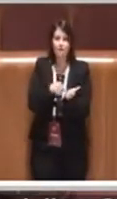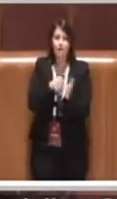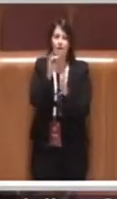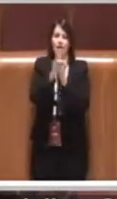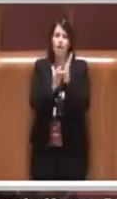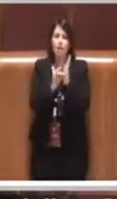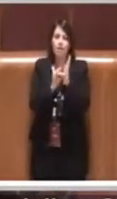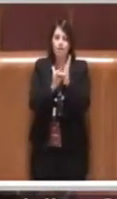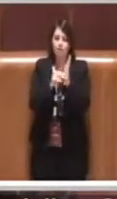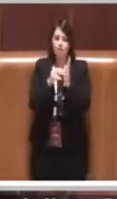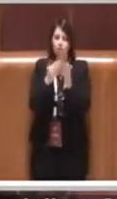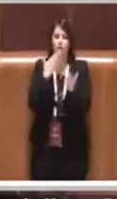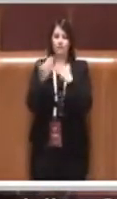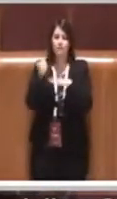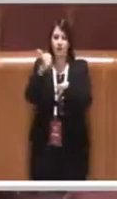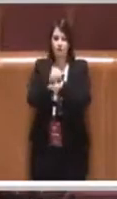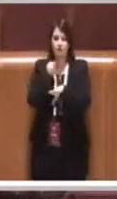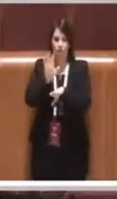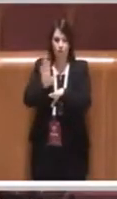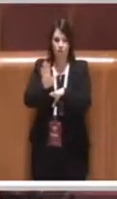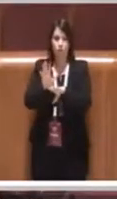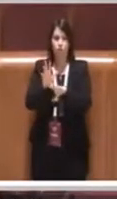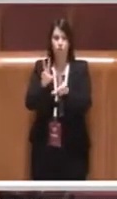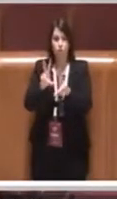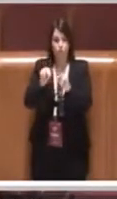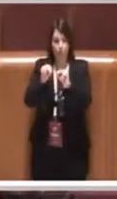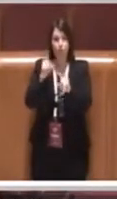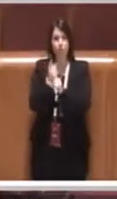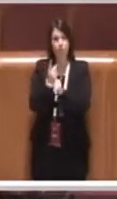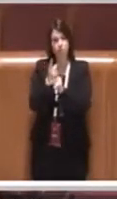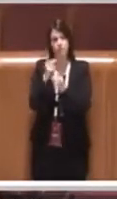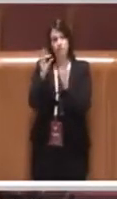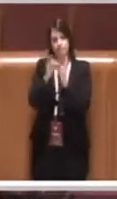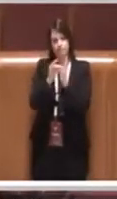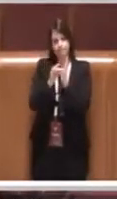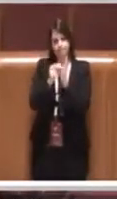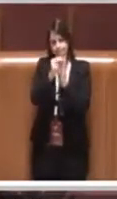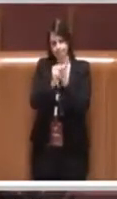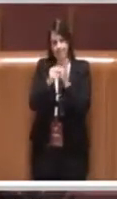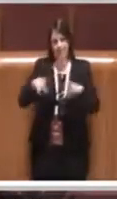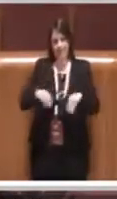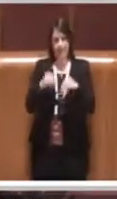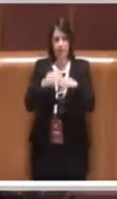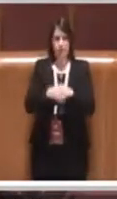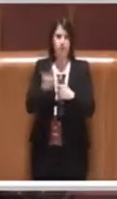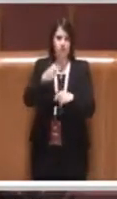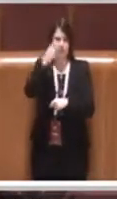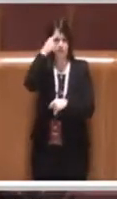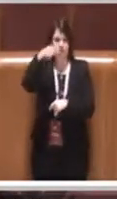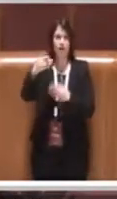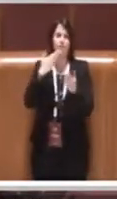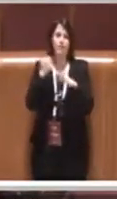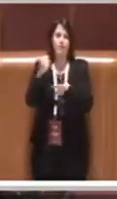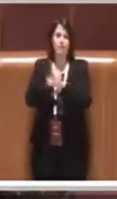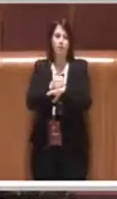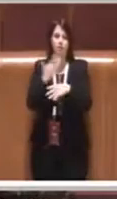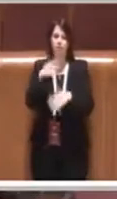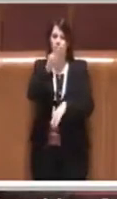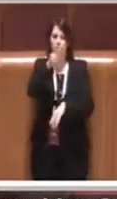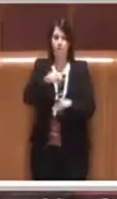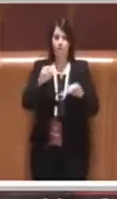dell'Assemblea Capitolina. Sappiamo che con il nuovo ordinamento di Roma Capitale dal 2010 c'è, diciamo, un'infrastruttura